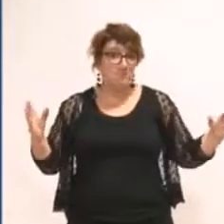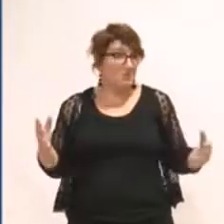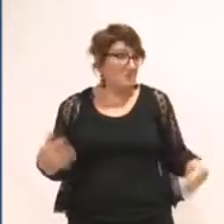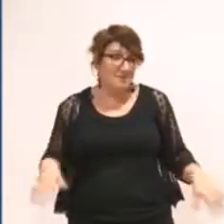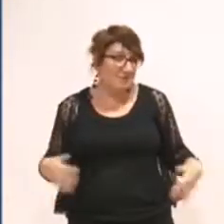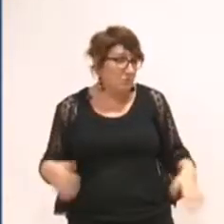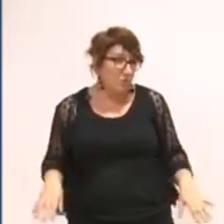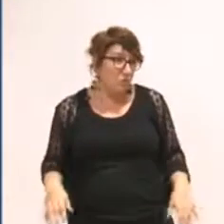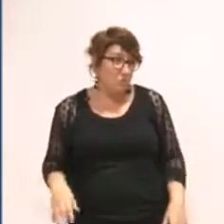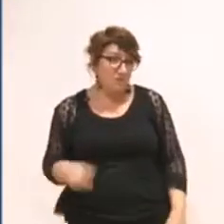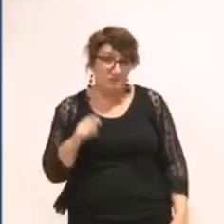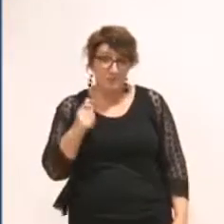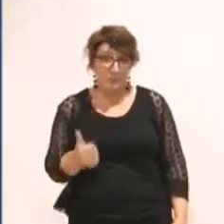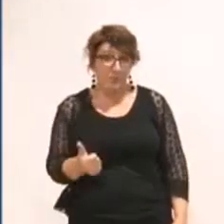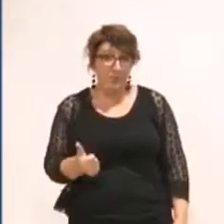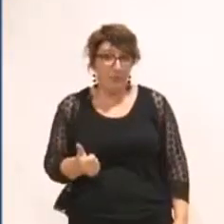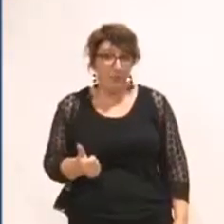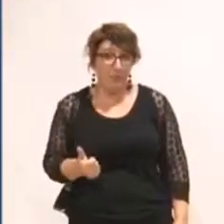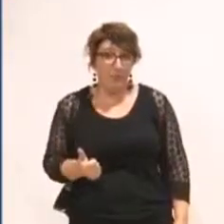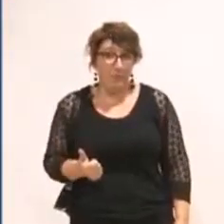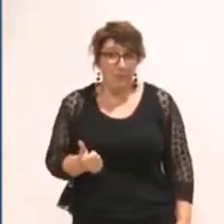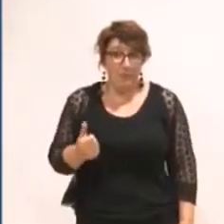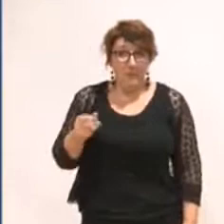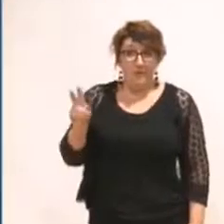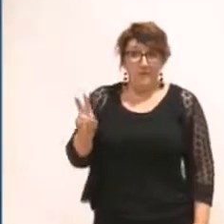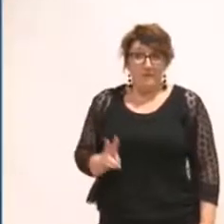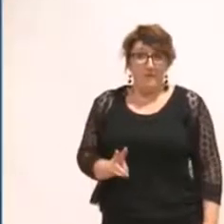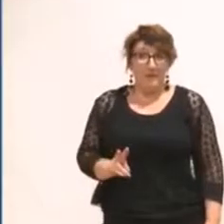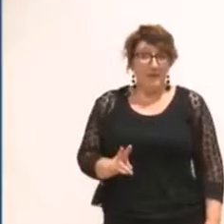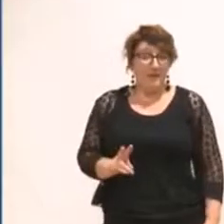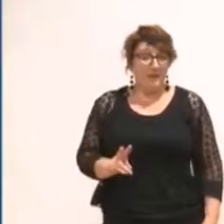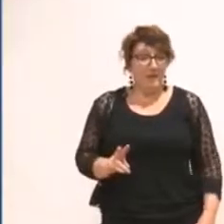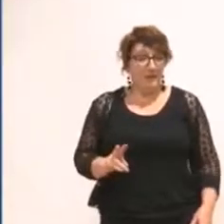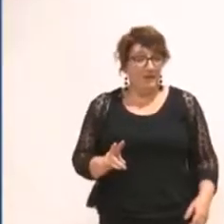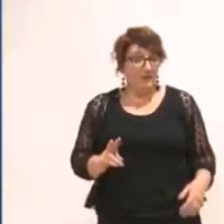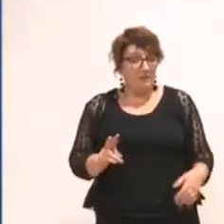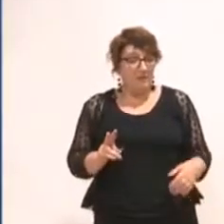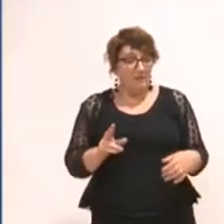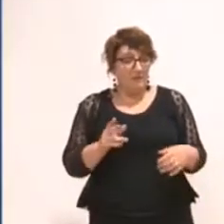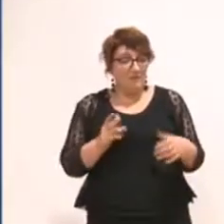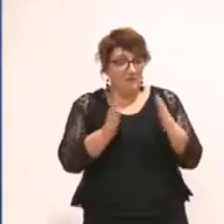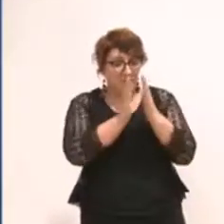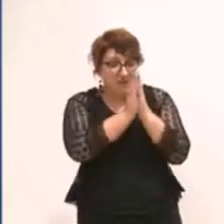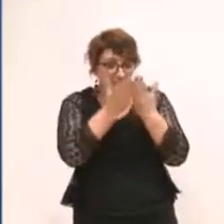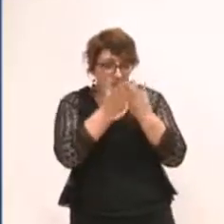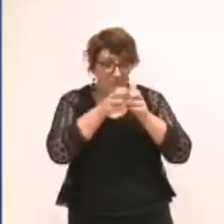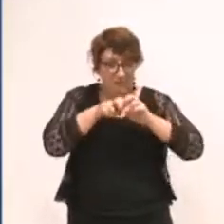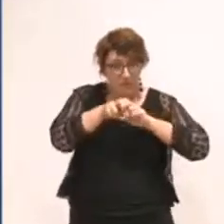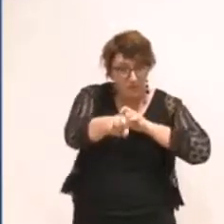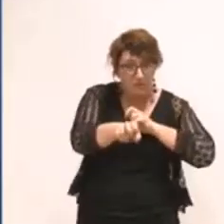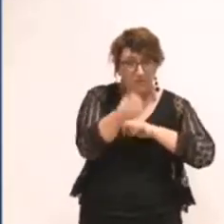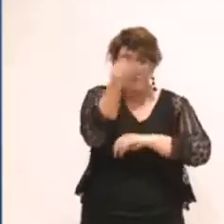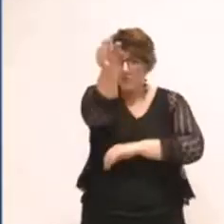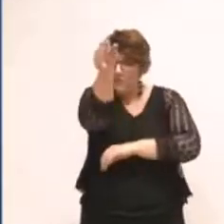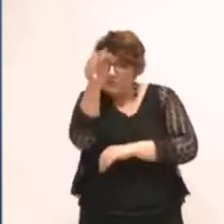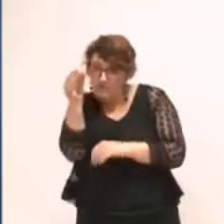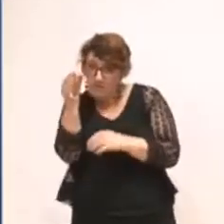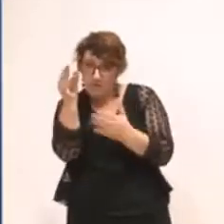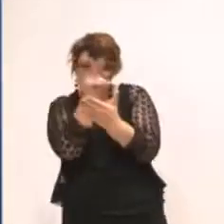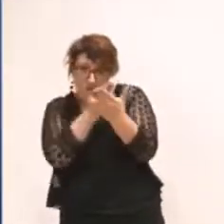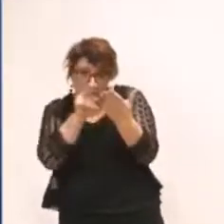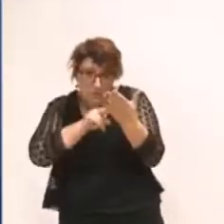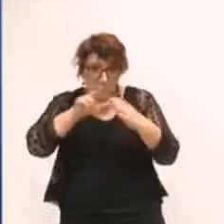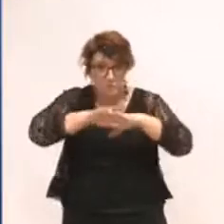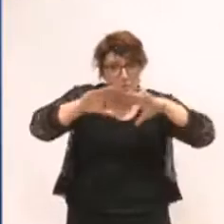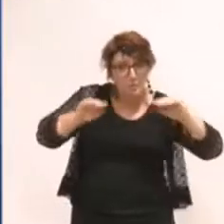cadre de la fréquentation du livre, de la manipulation du livre, de la lecture en live comme ça. On en